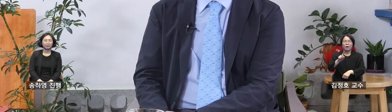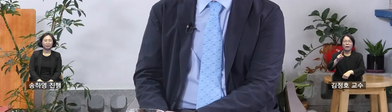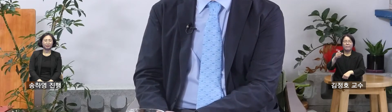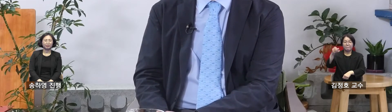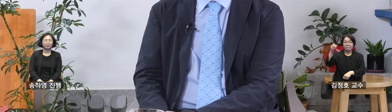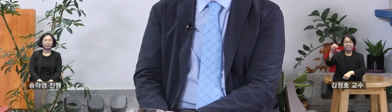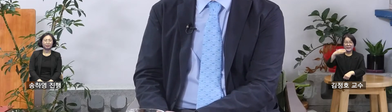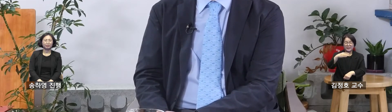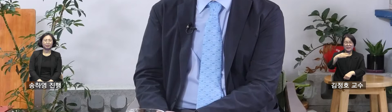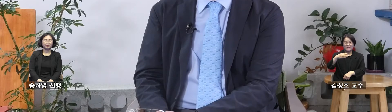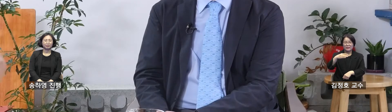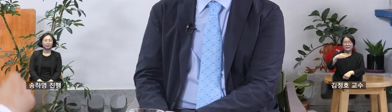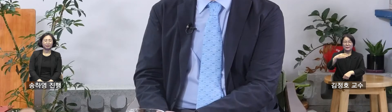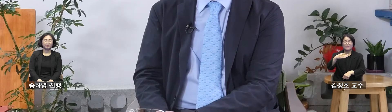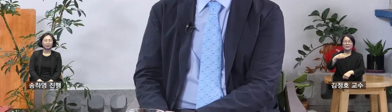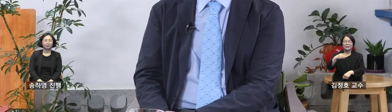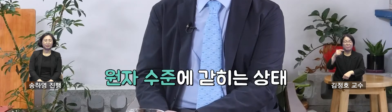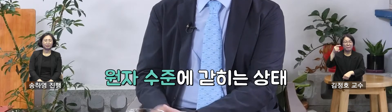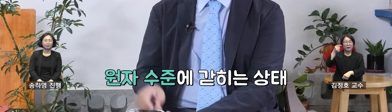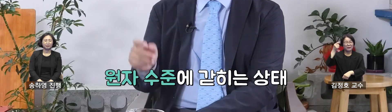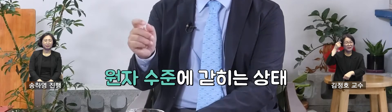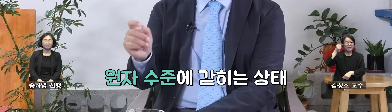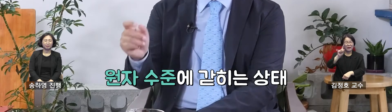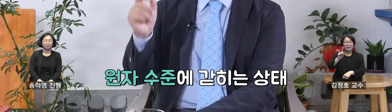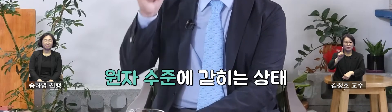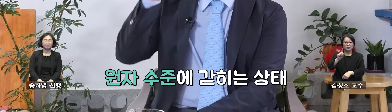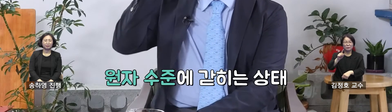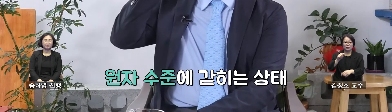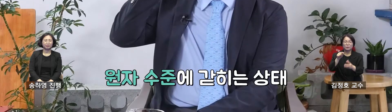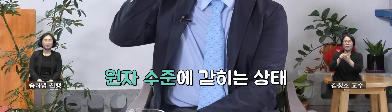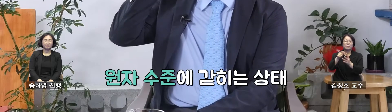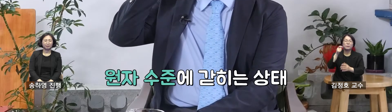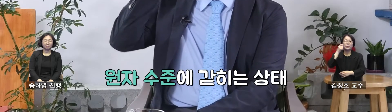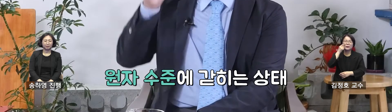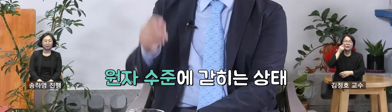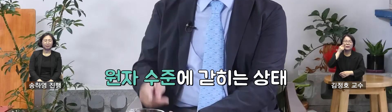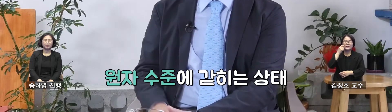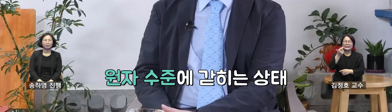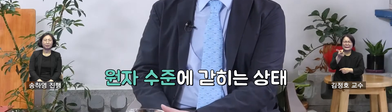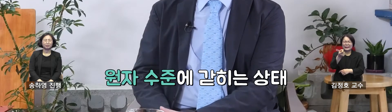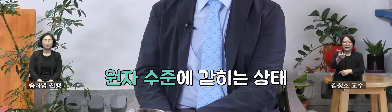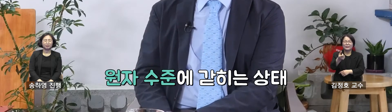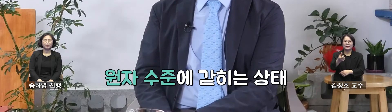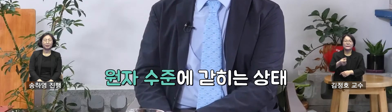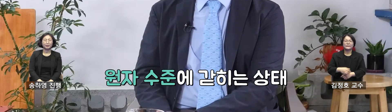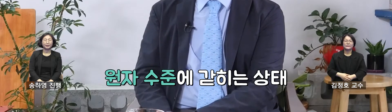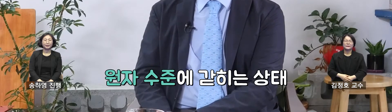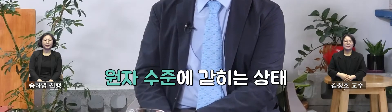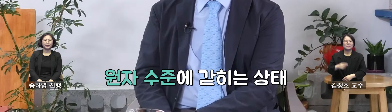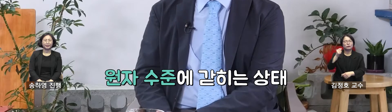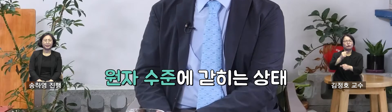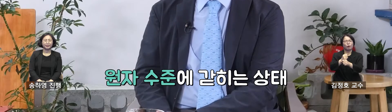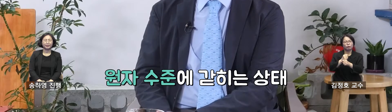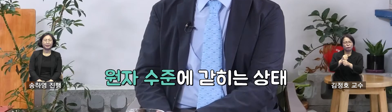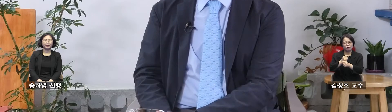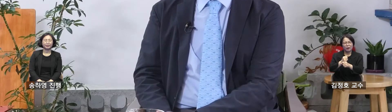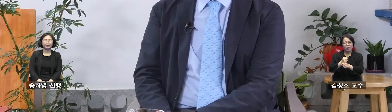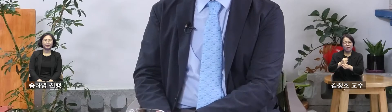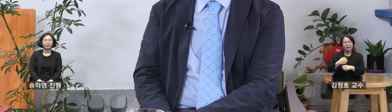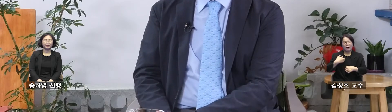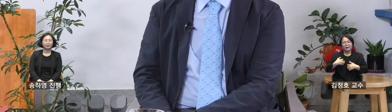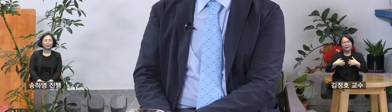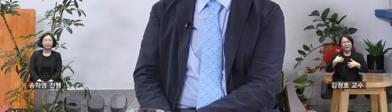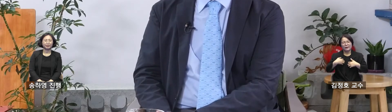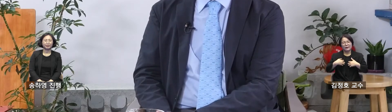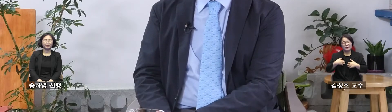머리카락 하나도 통과하지 못할 정도로 거의 원자 수준에 갇혀지는 상태가 됩니다. 그 연구가 재밌어서 그 연구실에